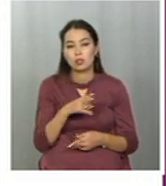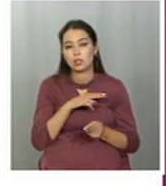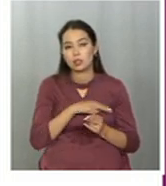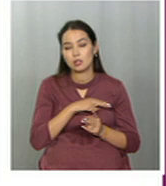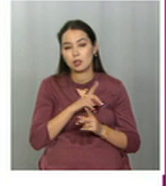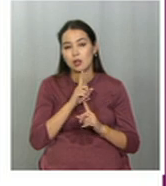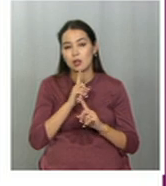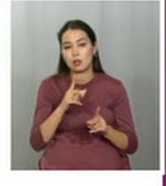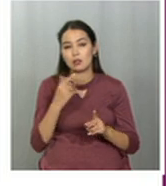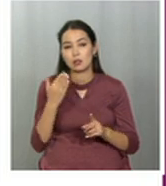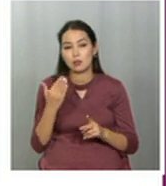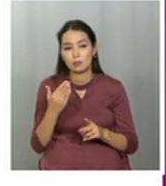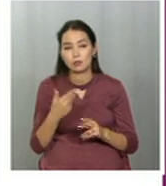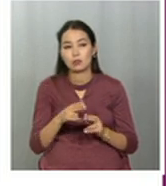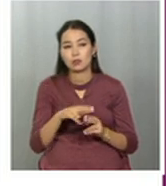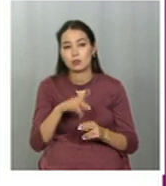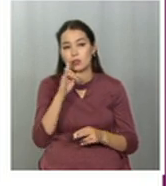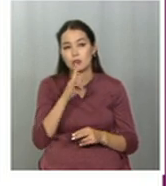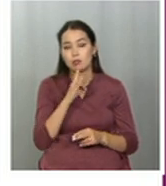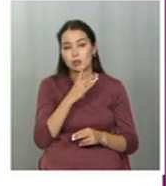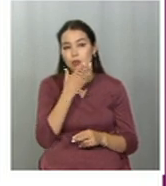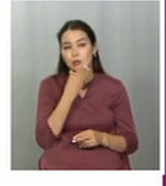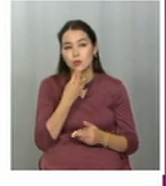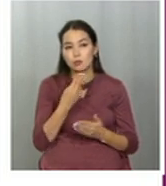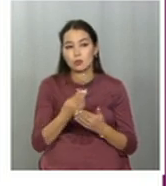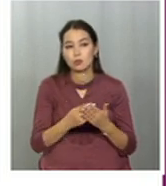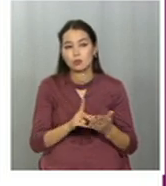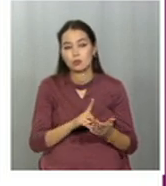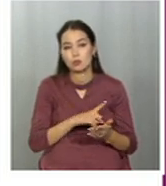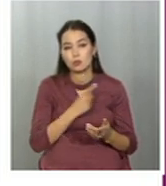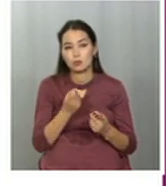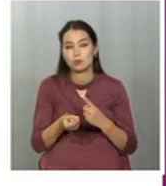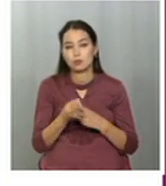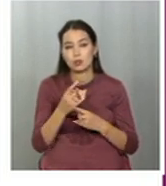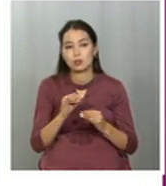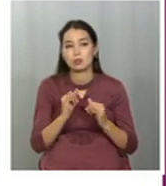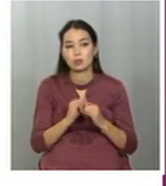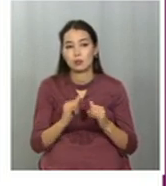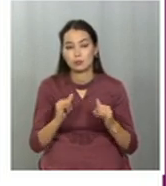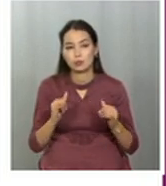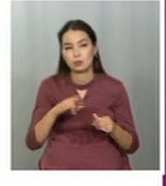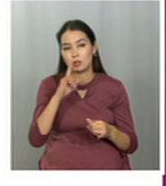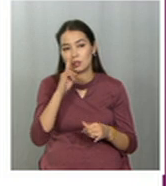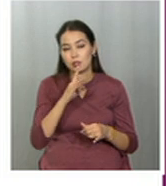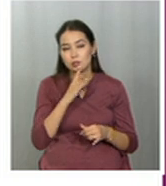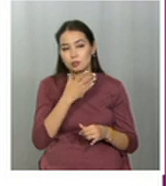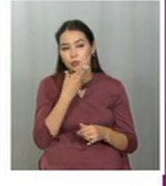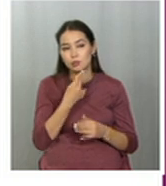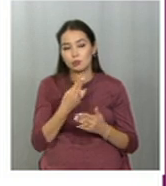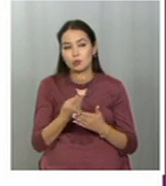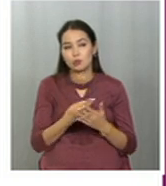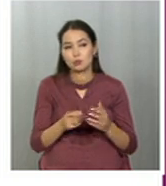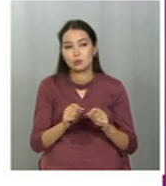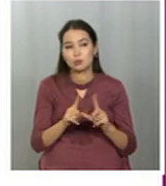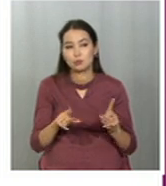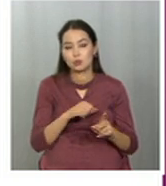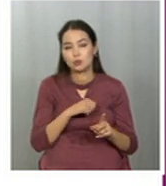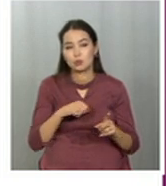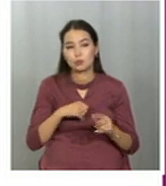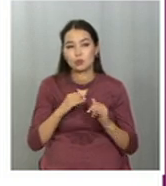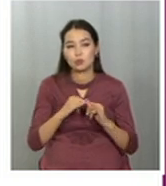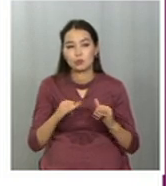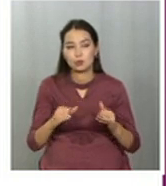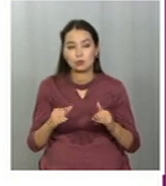ерекшеліктері, Қазақ көркем сурет өнерінің қалыптасуы мен дамуы, Қазақстан көркем сурет мектебінің өзіндік даму